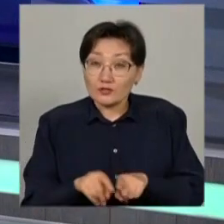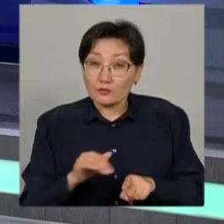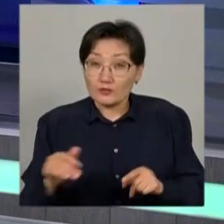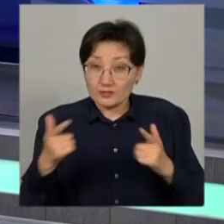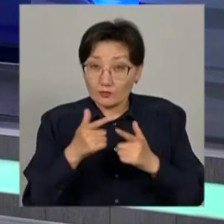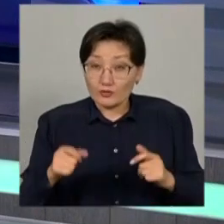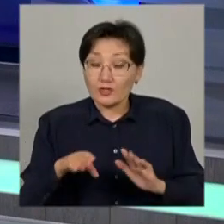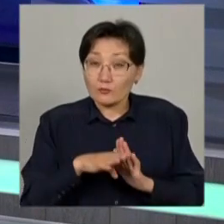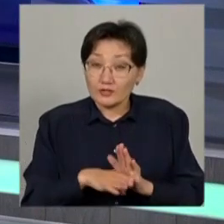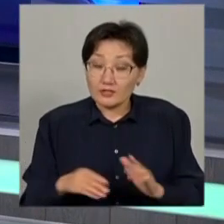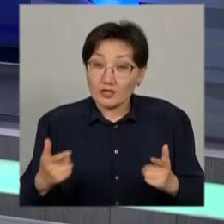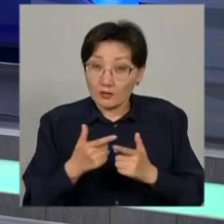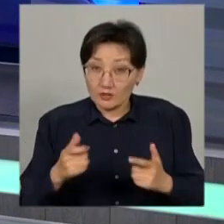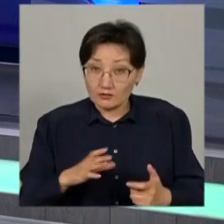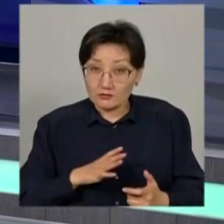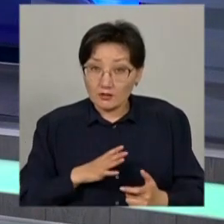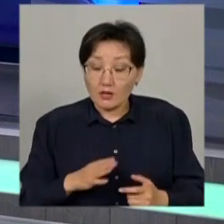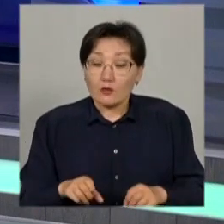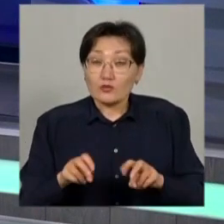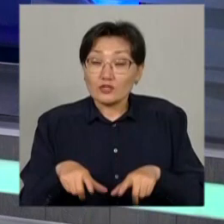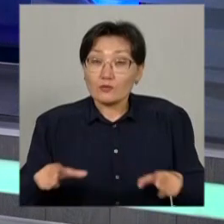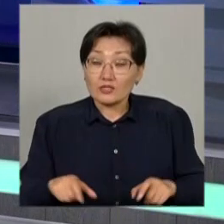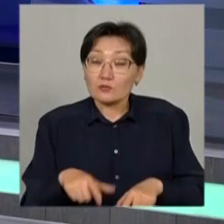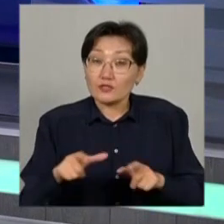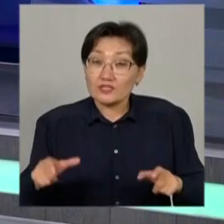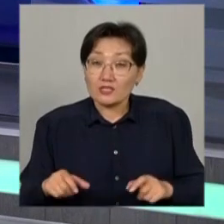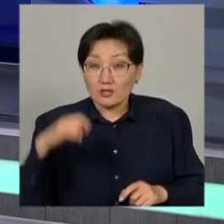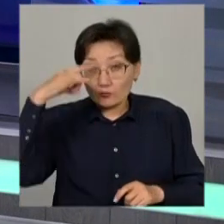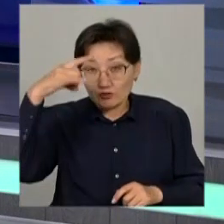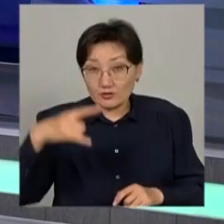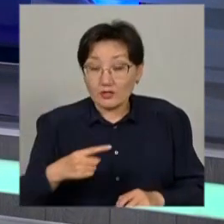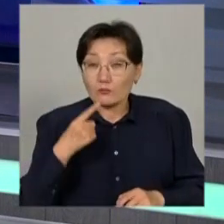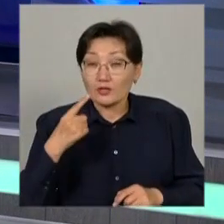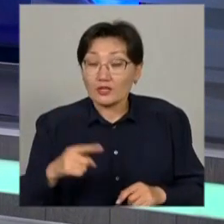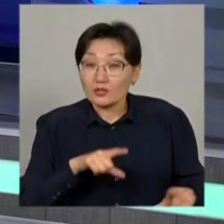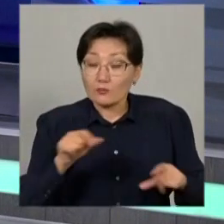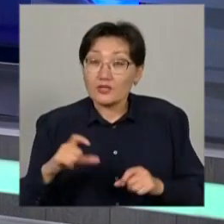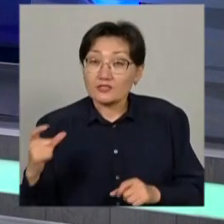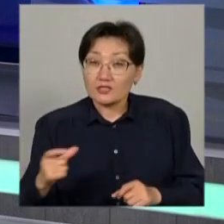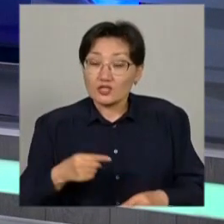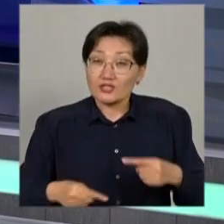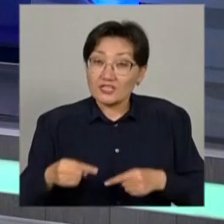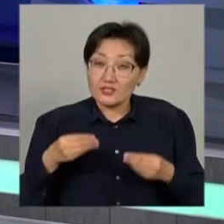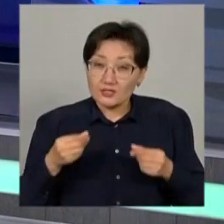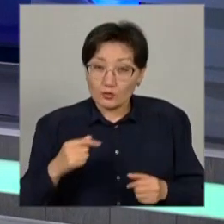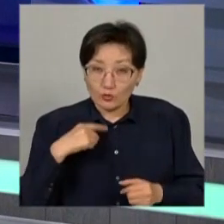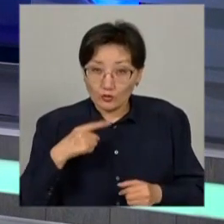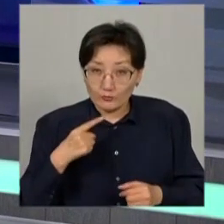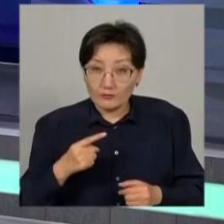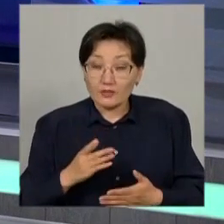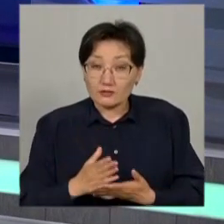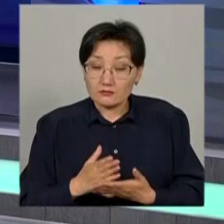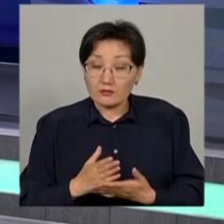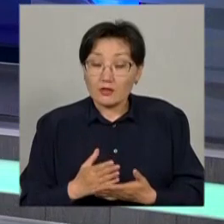Ұлттық статистика бюросы хабарлады. Ал сарапшылар болса, азаматтардың елден жырақ кетуінің экономикаға теріс әсері көп деп дабыл қағып